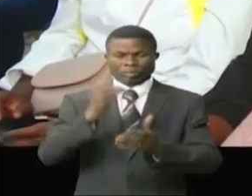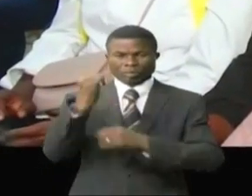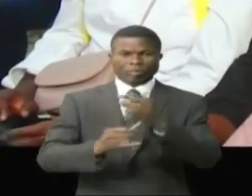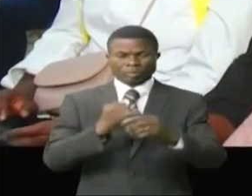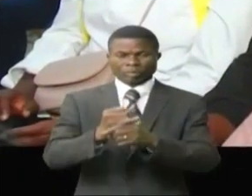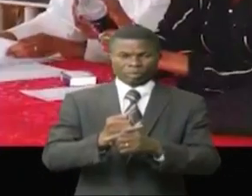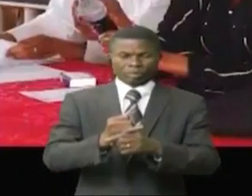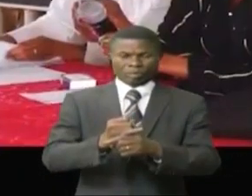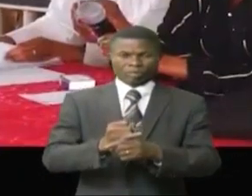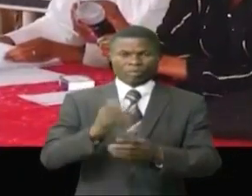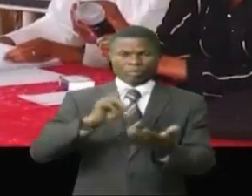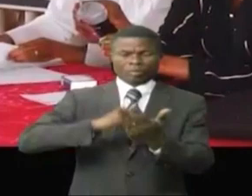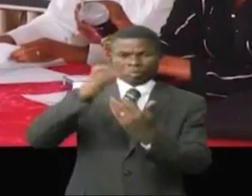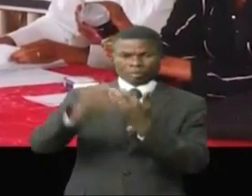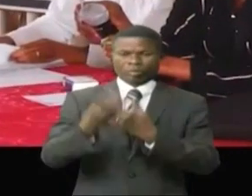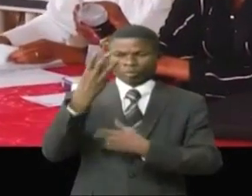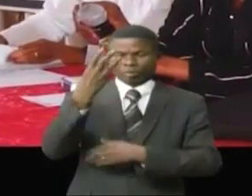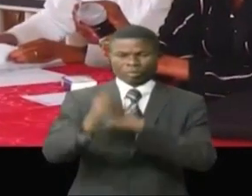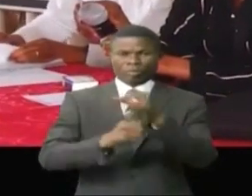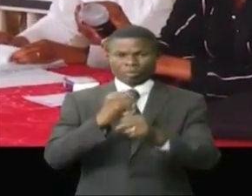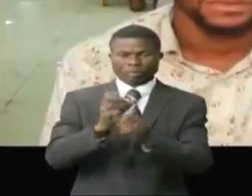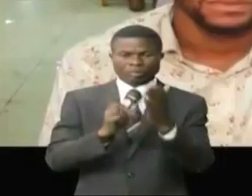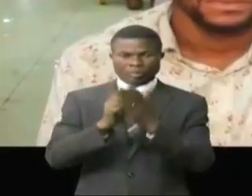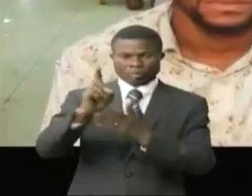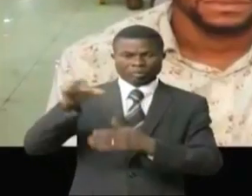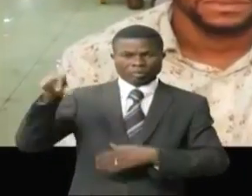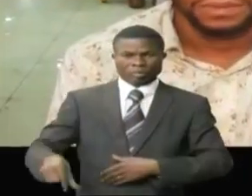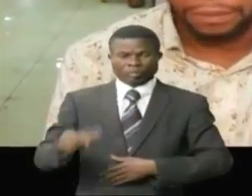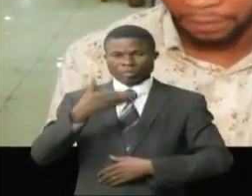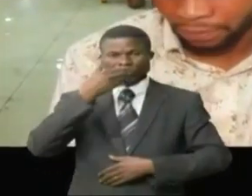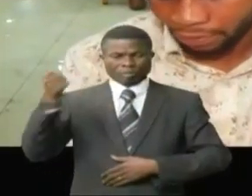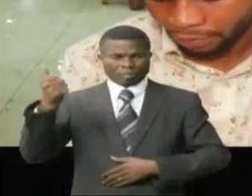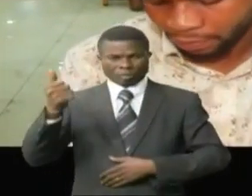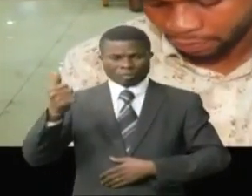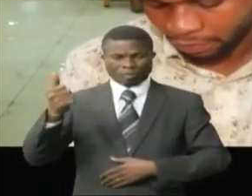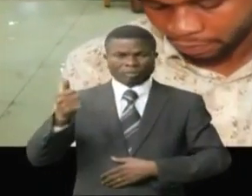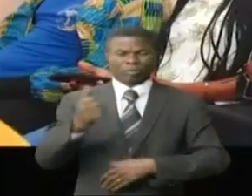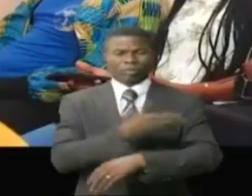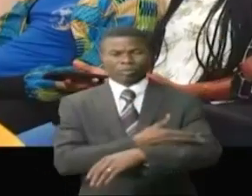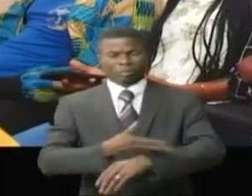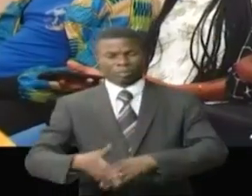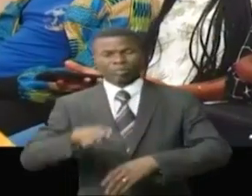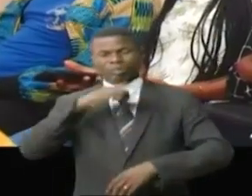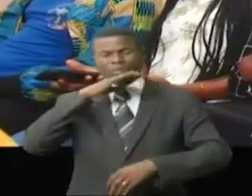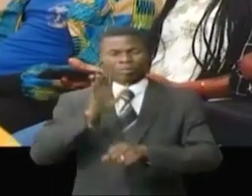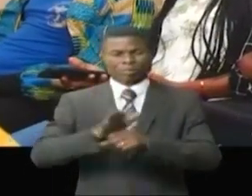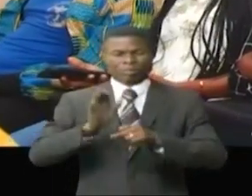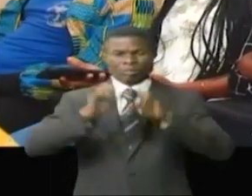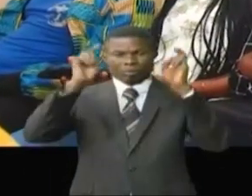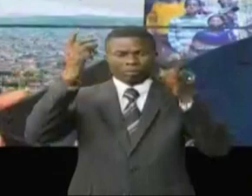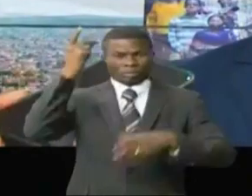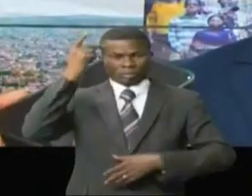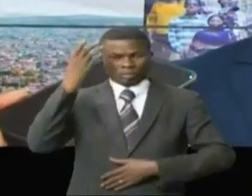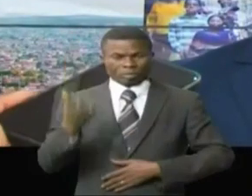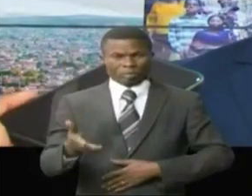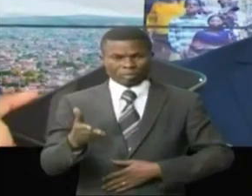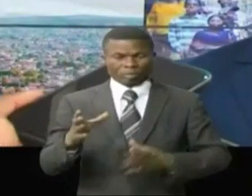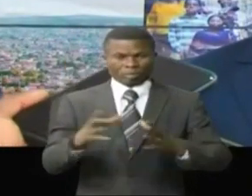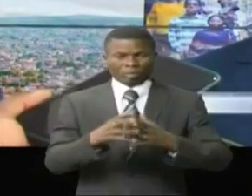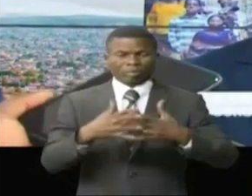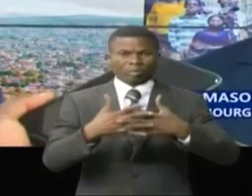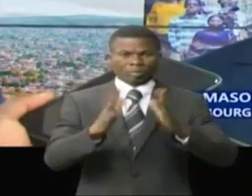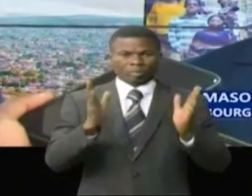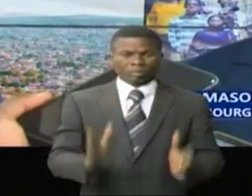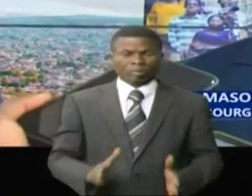de 3 ans vise l'émergence des quartiers modèles en gestion intégrée des déchets dans la capitale. Avec le partenaire